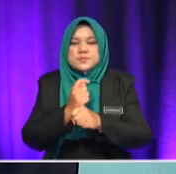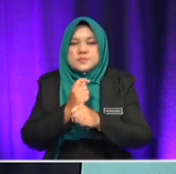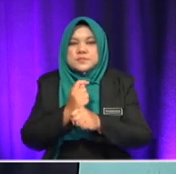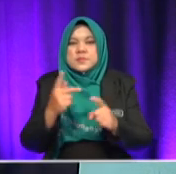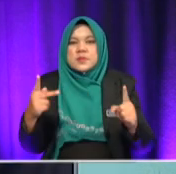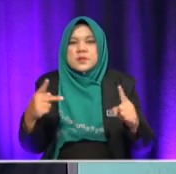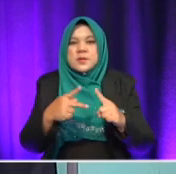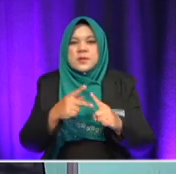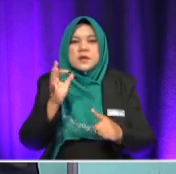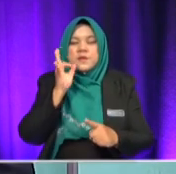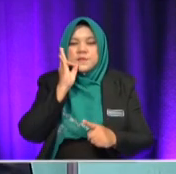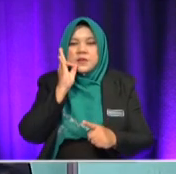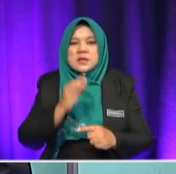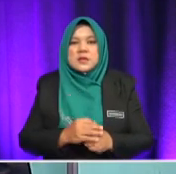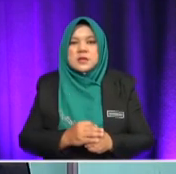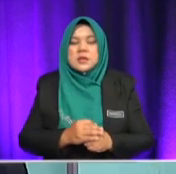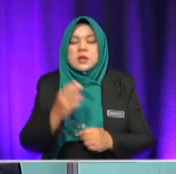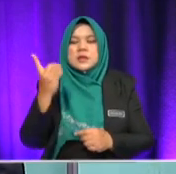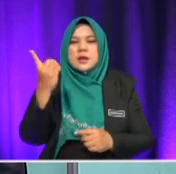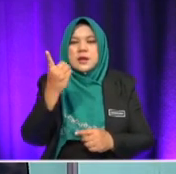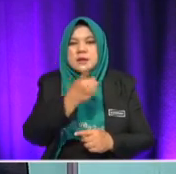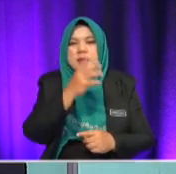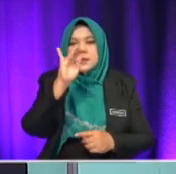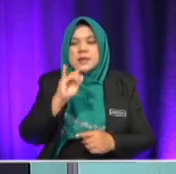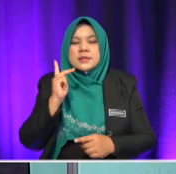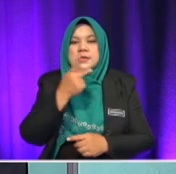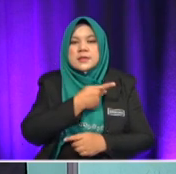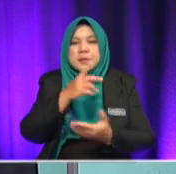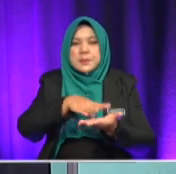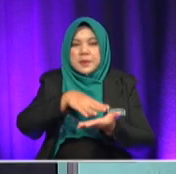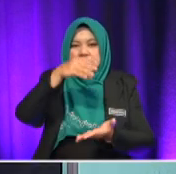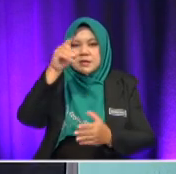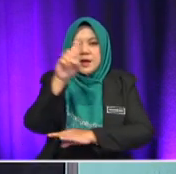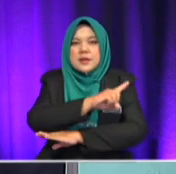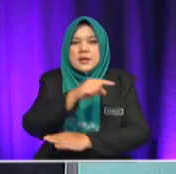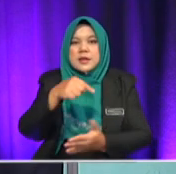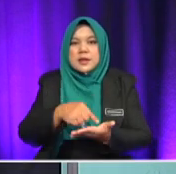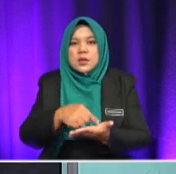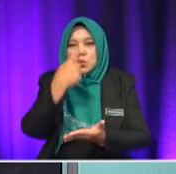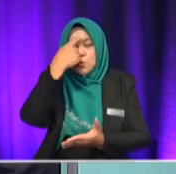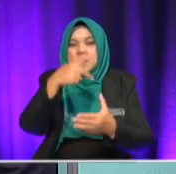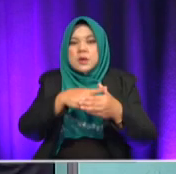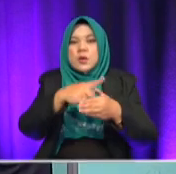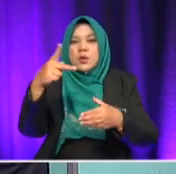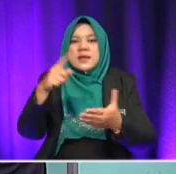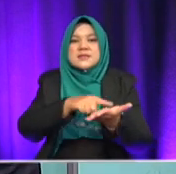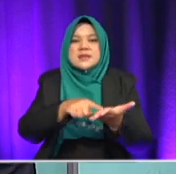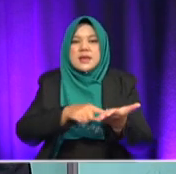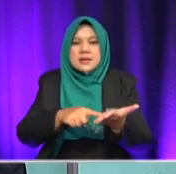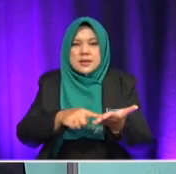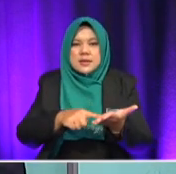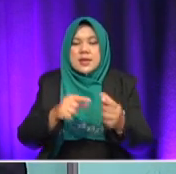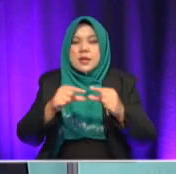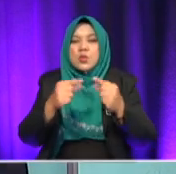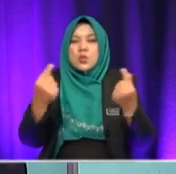Oke jadi itulah dalil yang kita belajar pada hari ini tentang mengeluarkan zakat ada dua dan juga